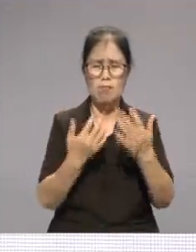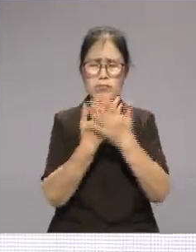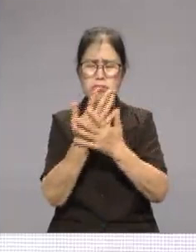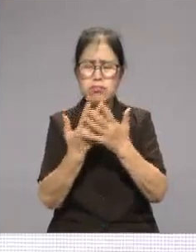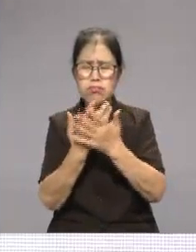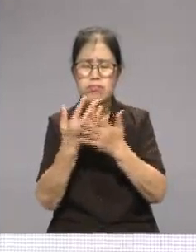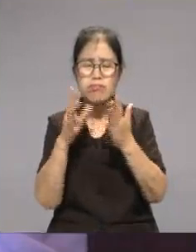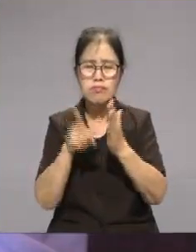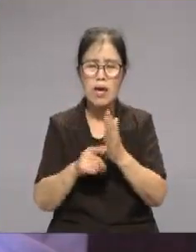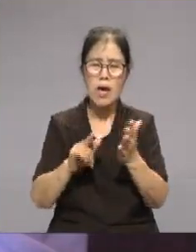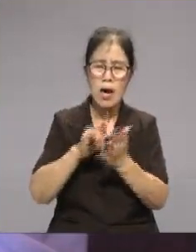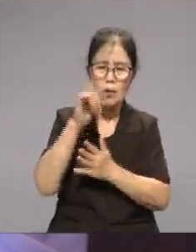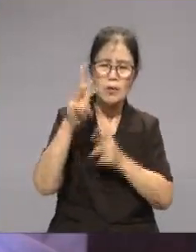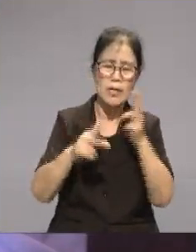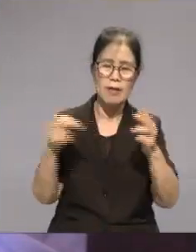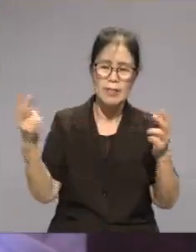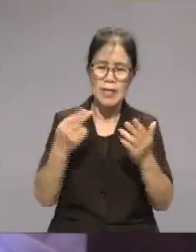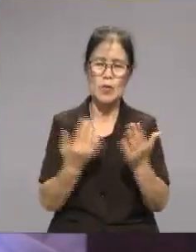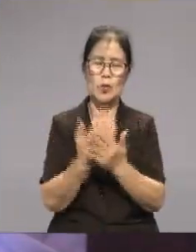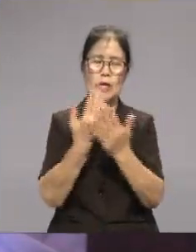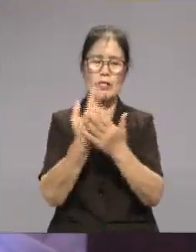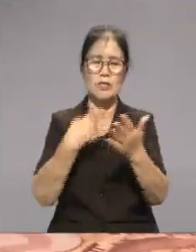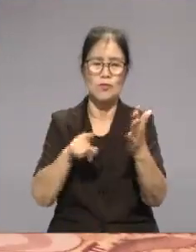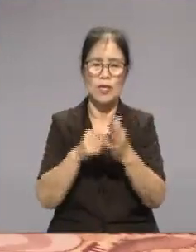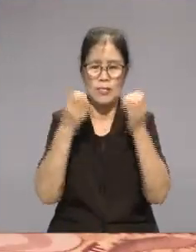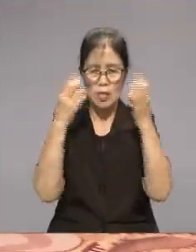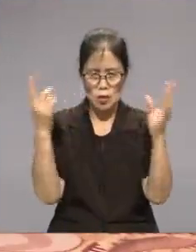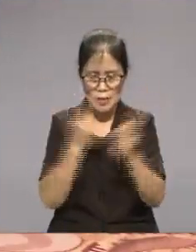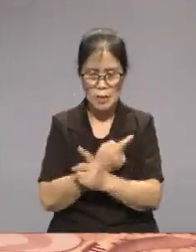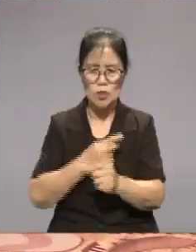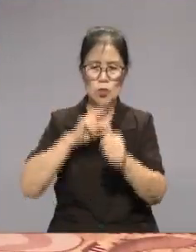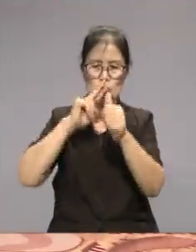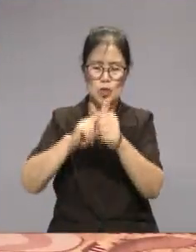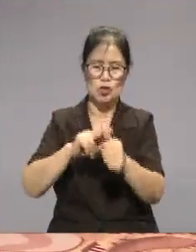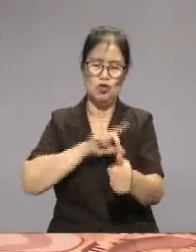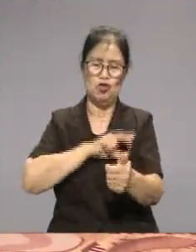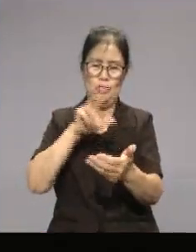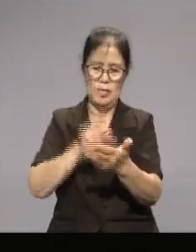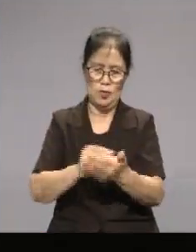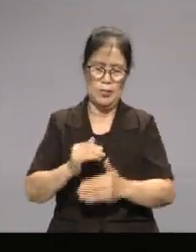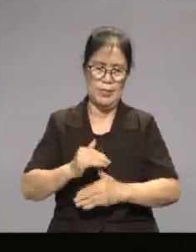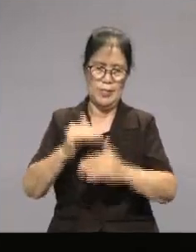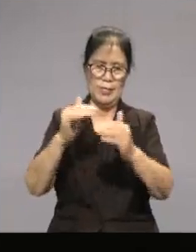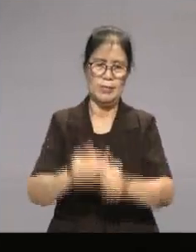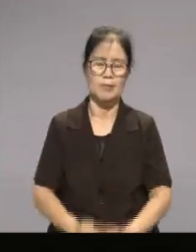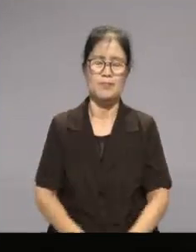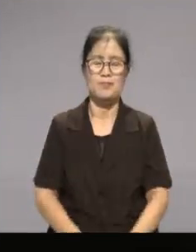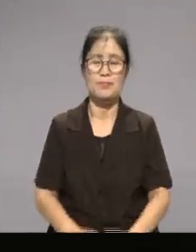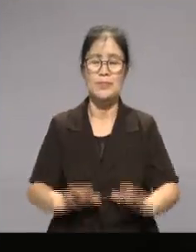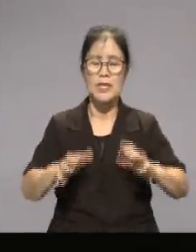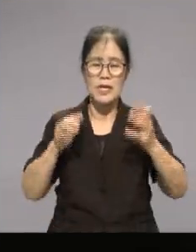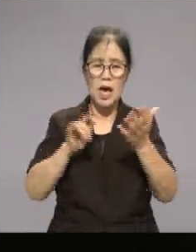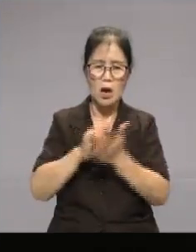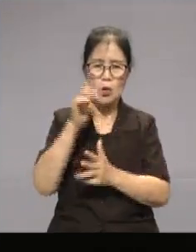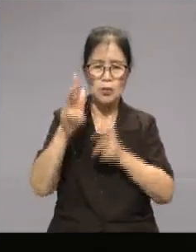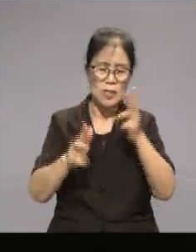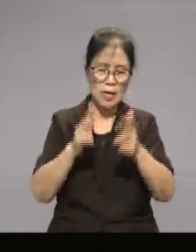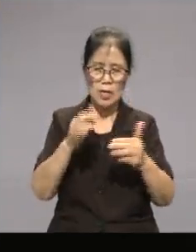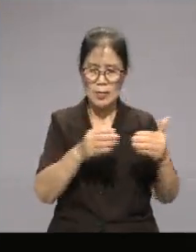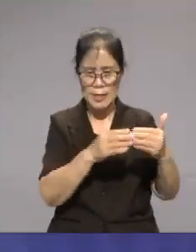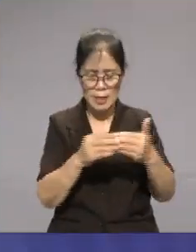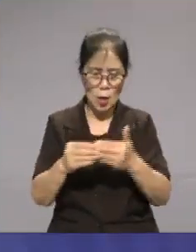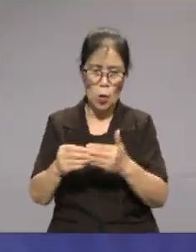불확실성의 시대 항공산업 재도약을 위한 혁신과 도전을 주제로 진행됐습니다. 또 세계 항공산업 오피니언